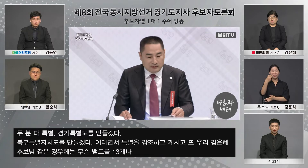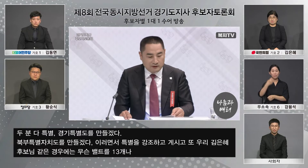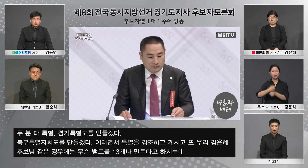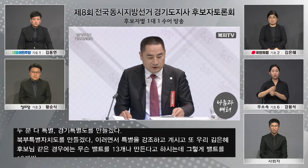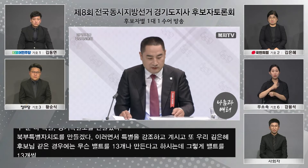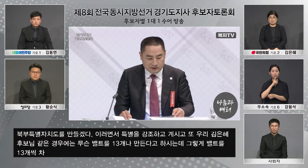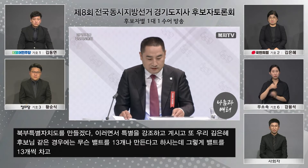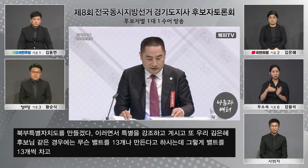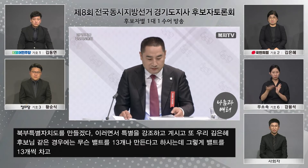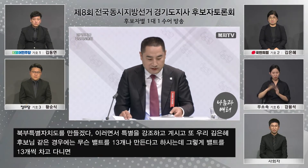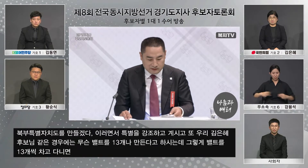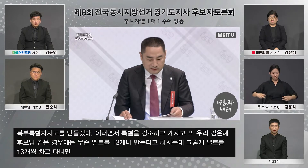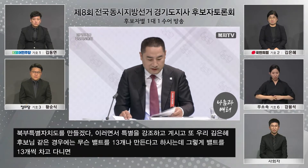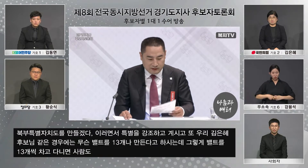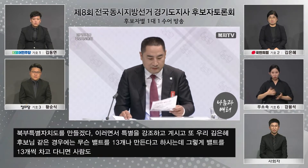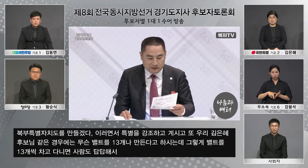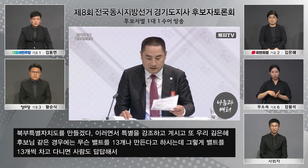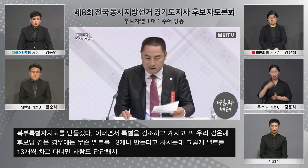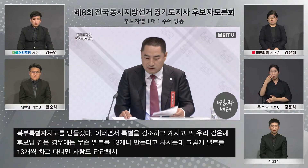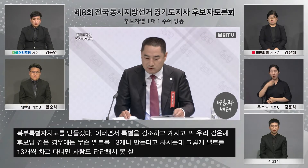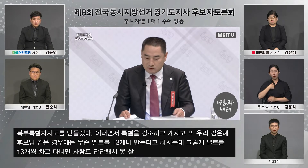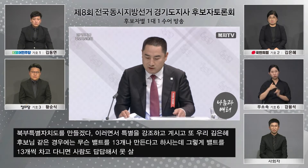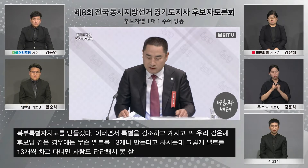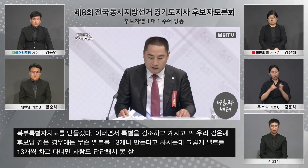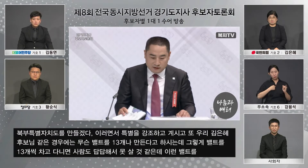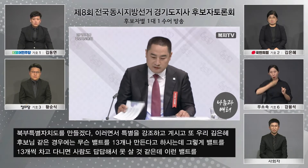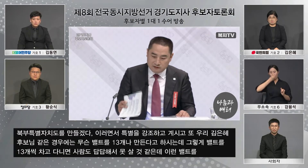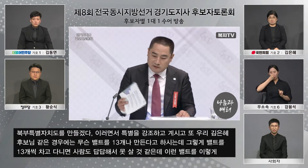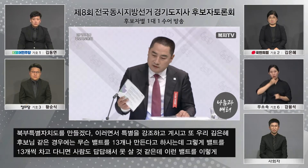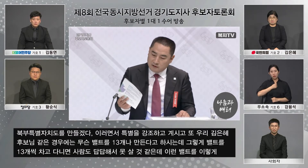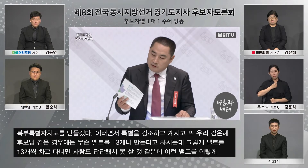사람도 답답해서 못 살 것 같은데 이런 벨트를 이렇게 많이 만드신다고 하고